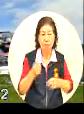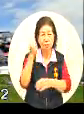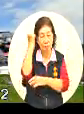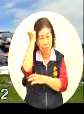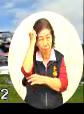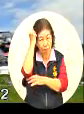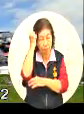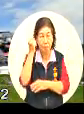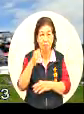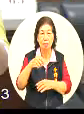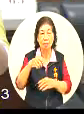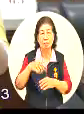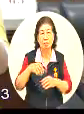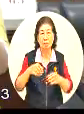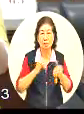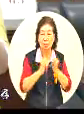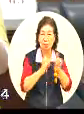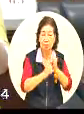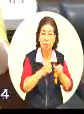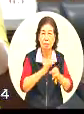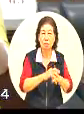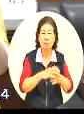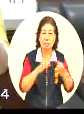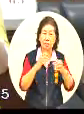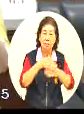存来延续